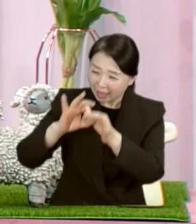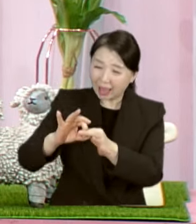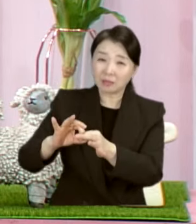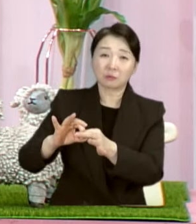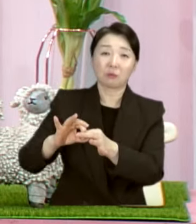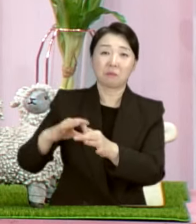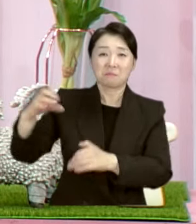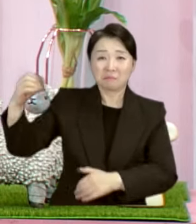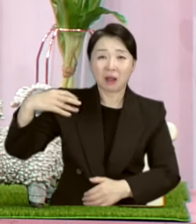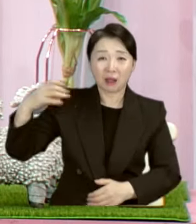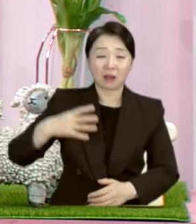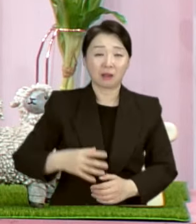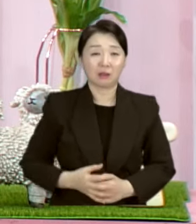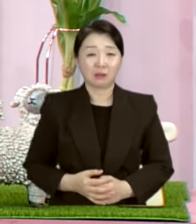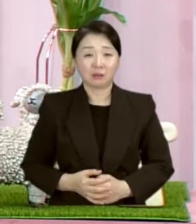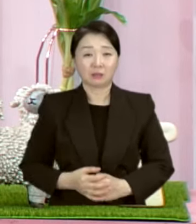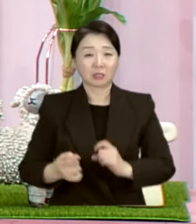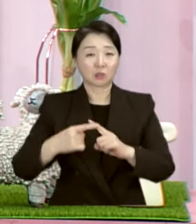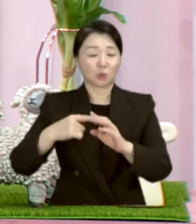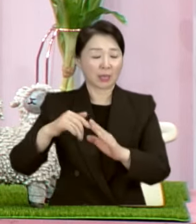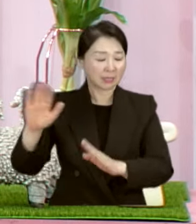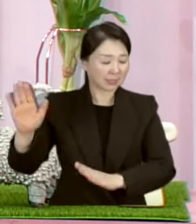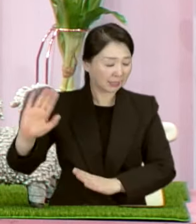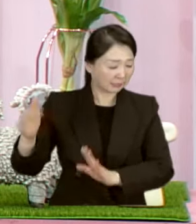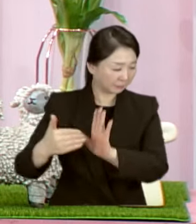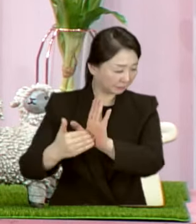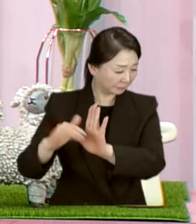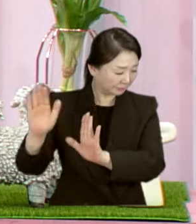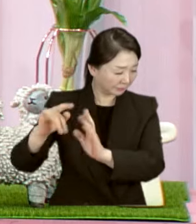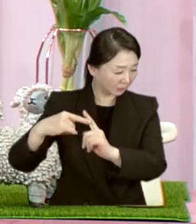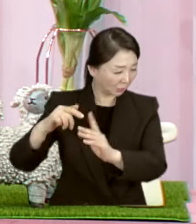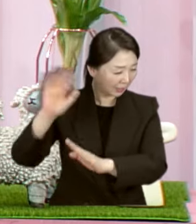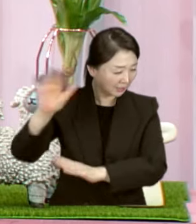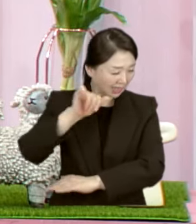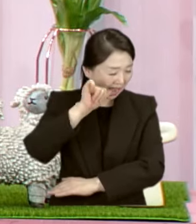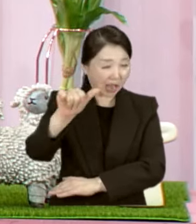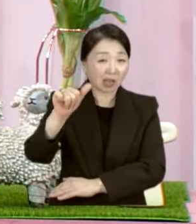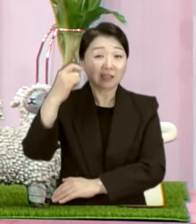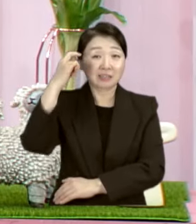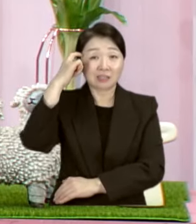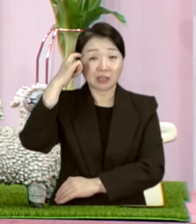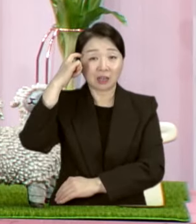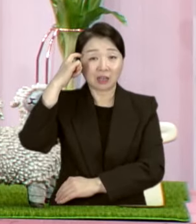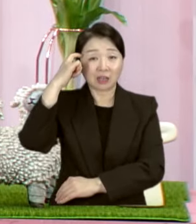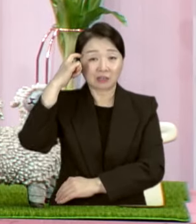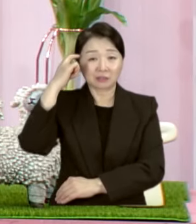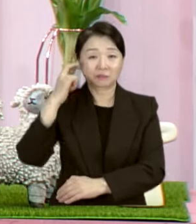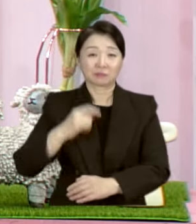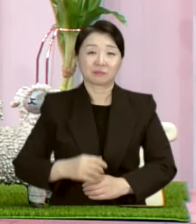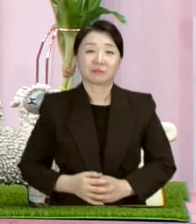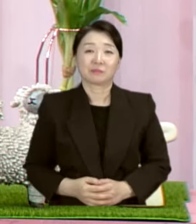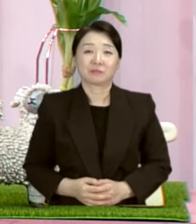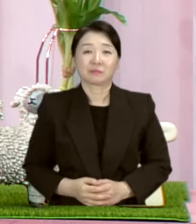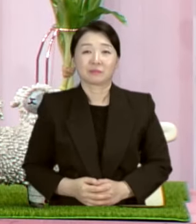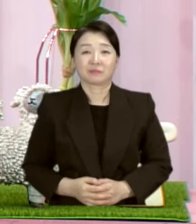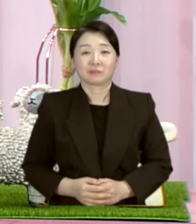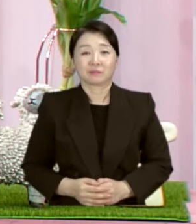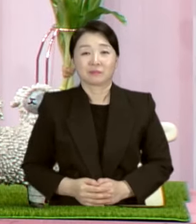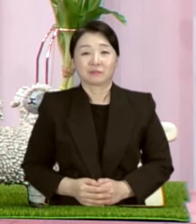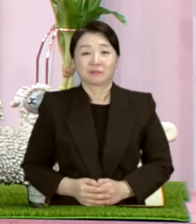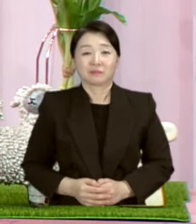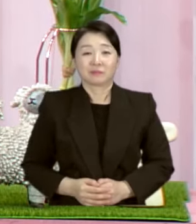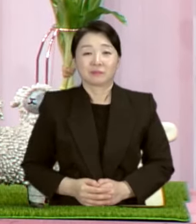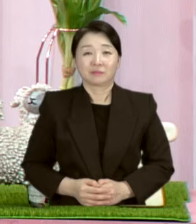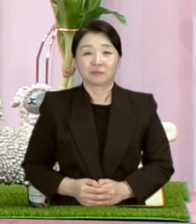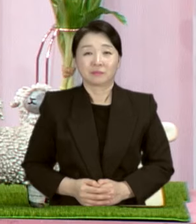그래서 내가 이제 교회 그만 가야겠다. 다시는 교회 안 가야겠다라는 생각이 머리를 가득 채웠었는데